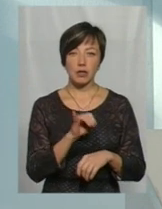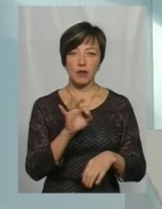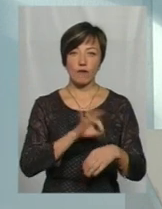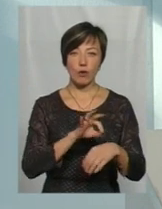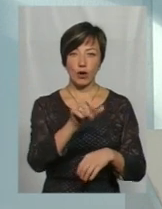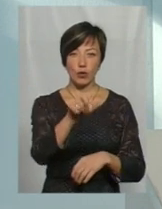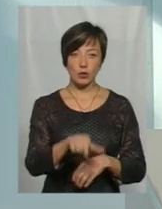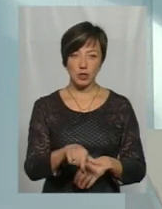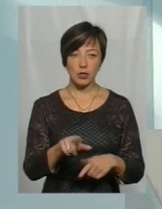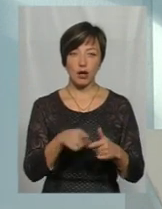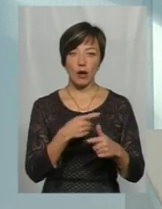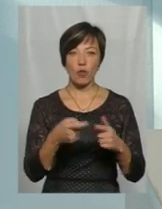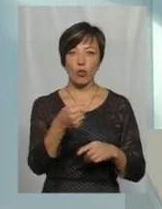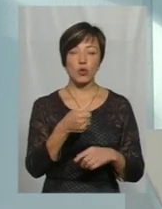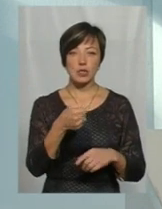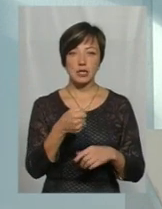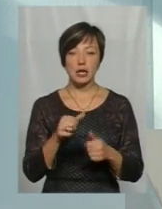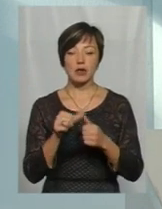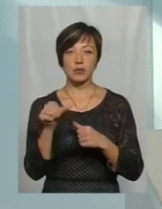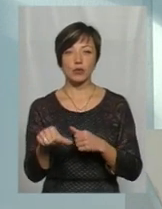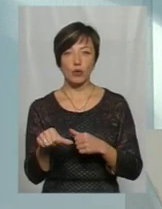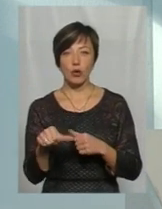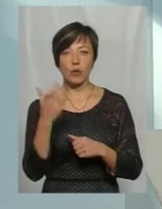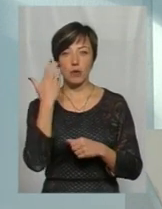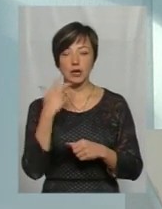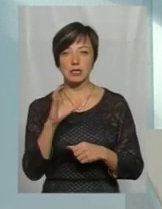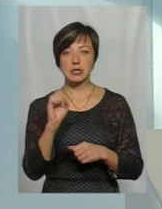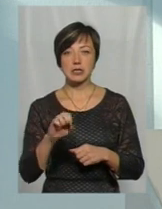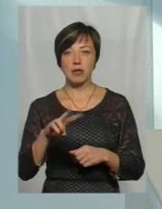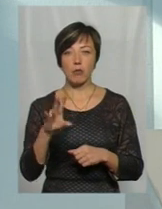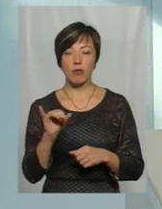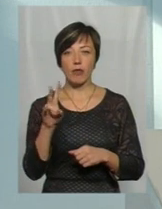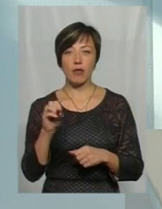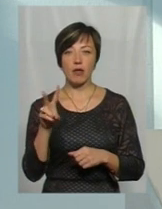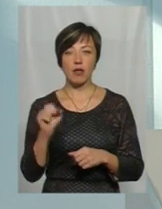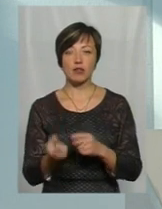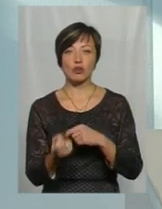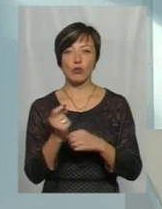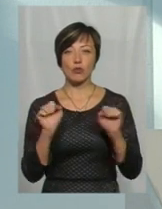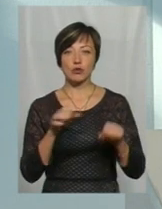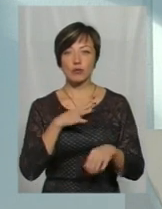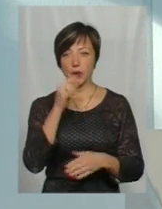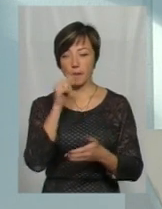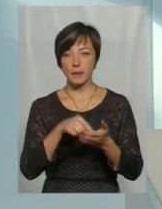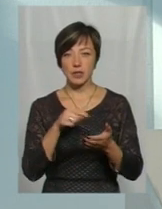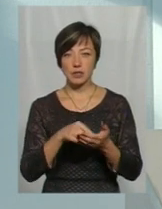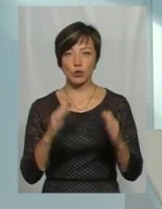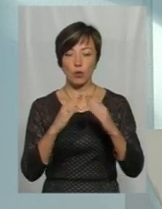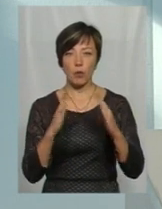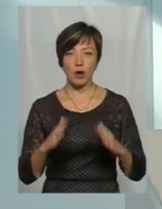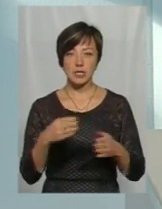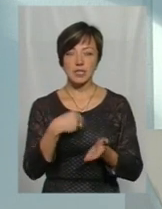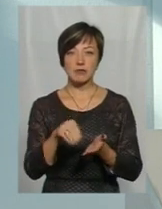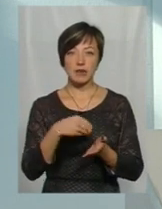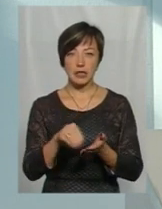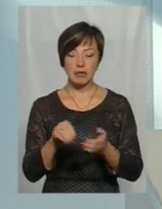хвора людина або носій. Крім того, при сальмонельозі джерелом може бути і птиця домашня,